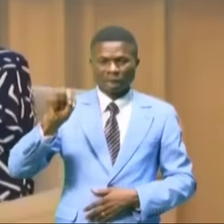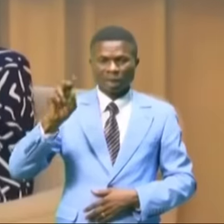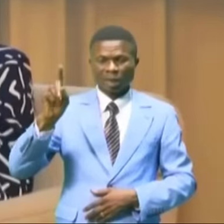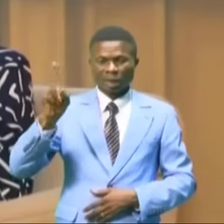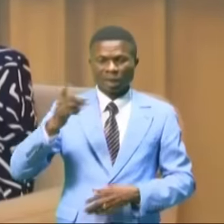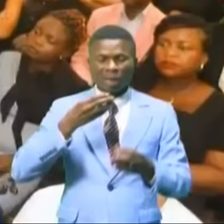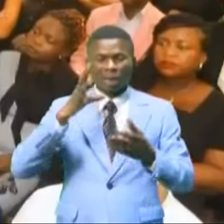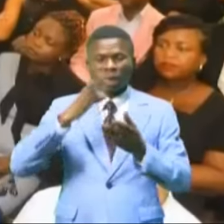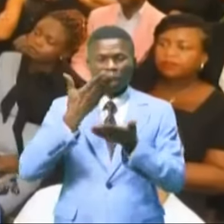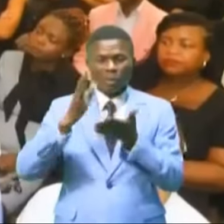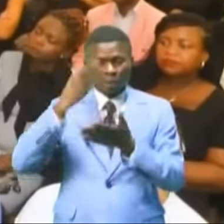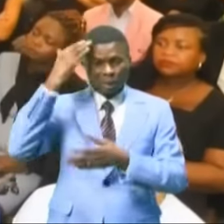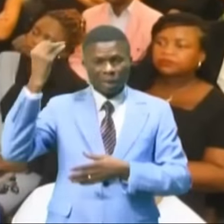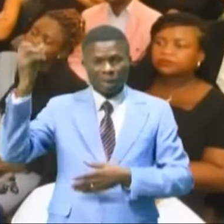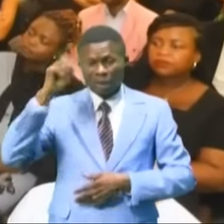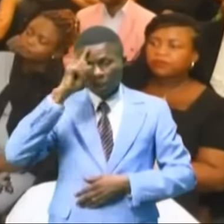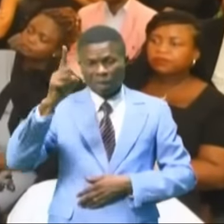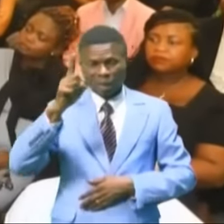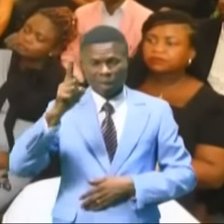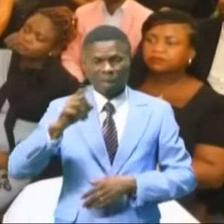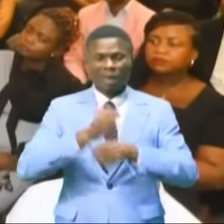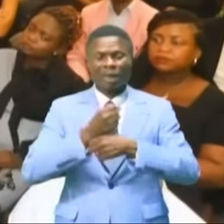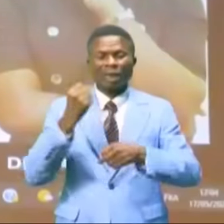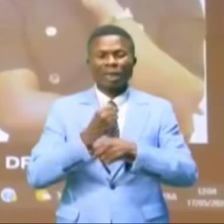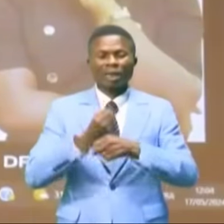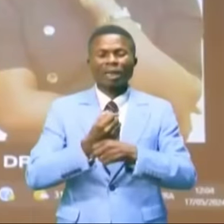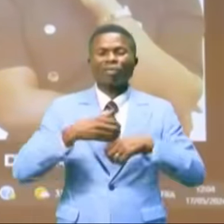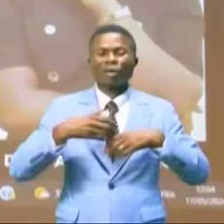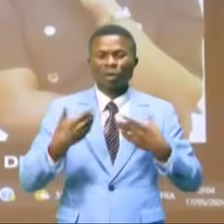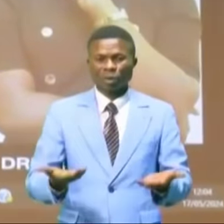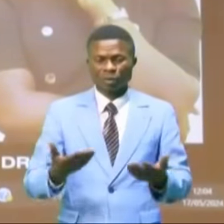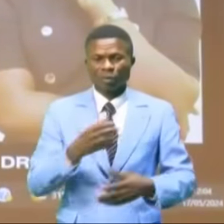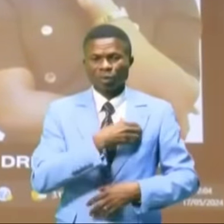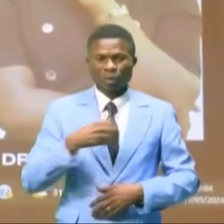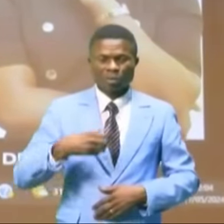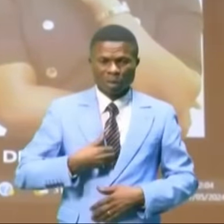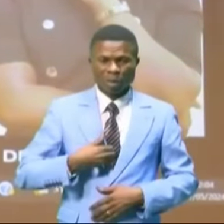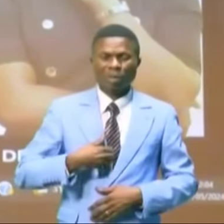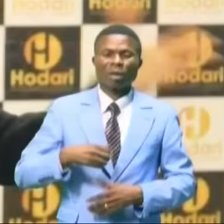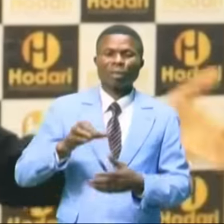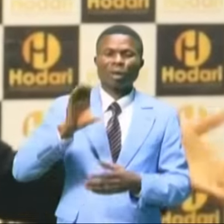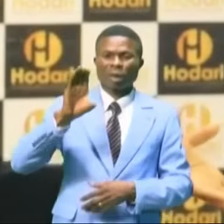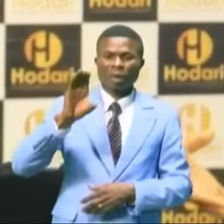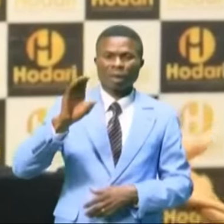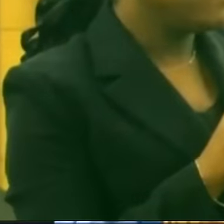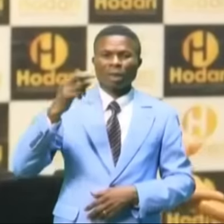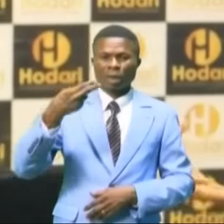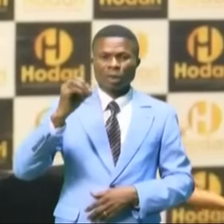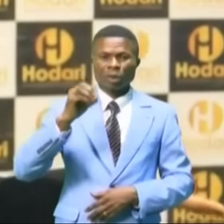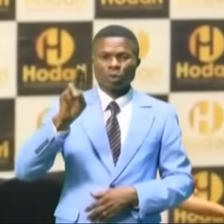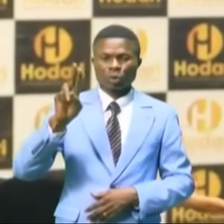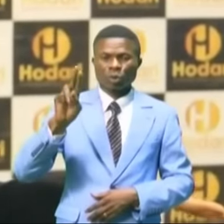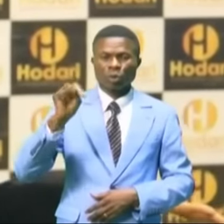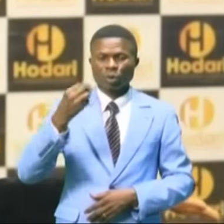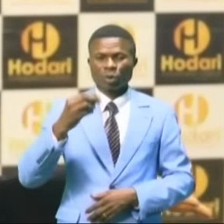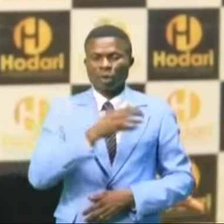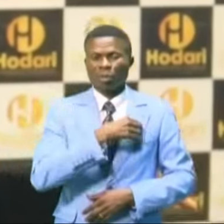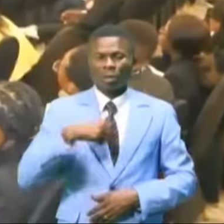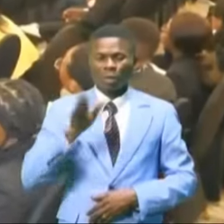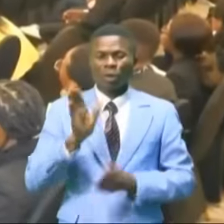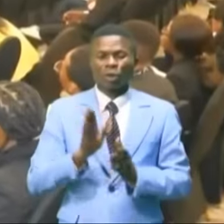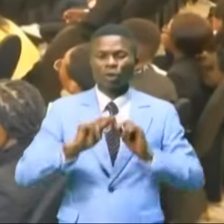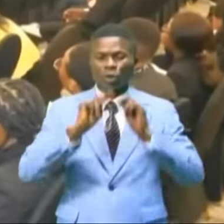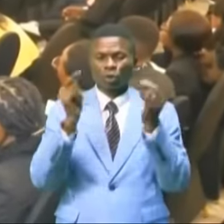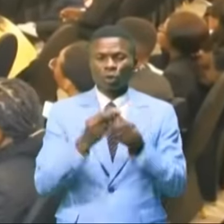son expérience sur l'entrepreneuriat. Madame Joujou Iléo, directrice des ressources humaines à